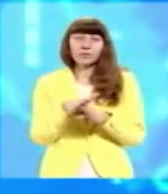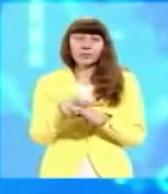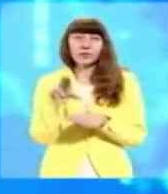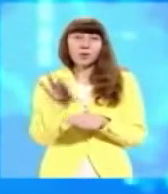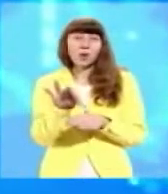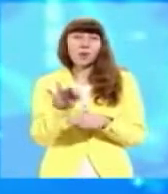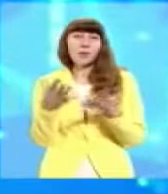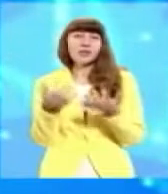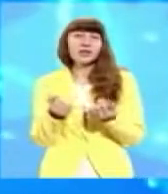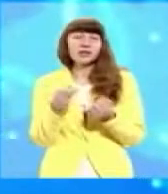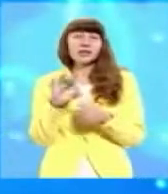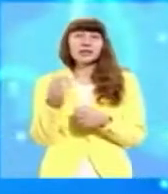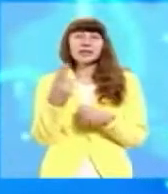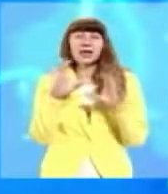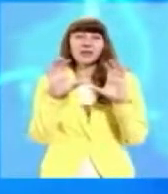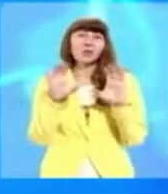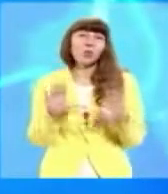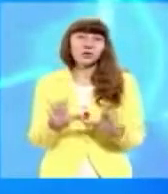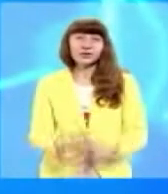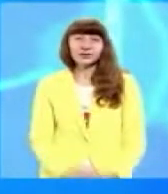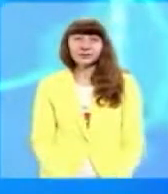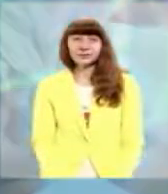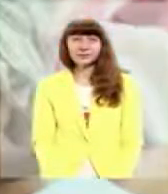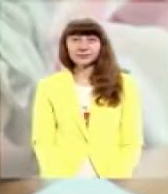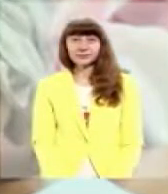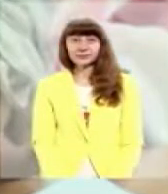рамках принятия социального кодекса. Подробности.